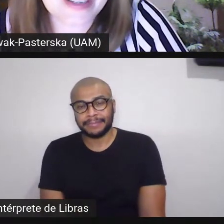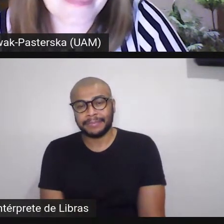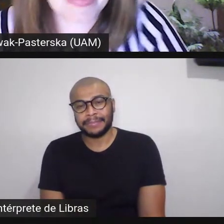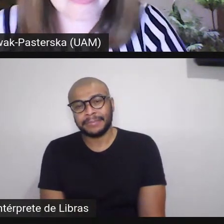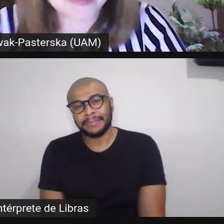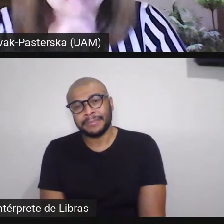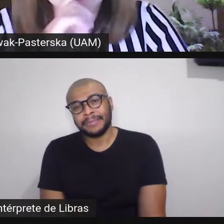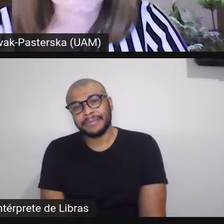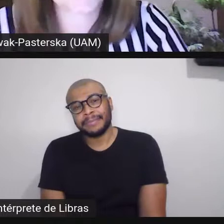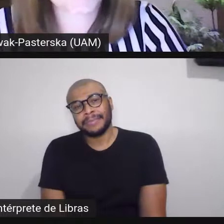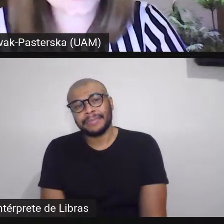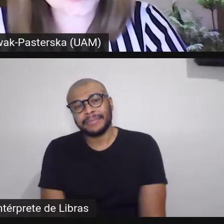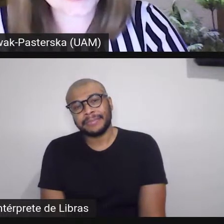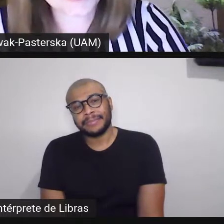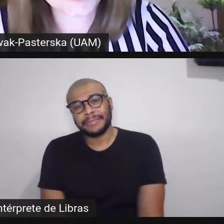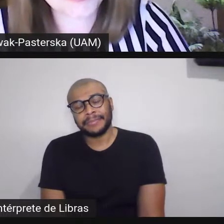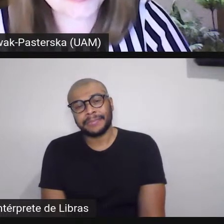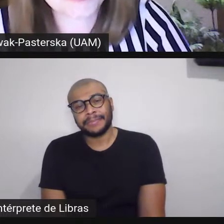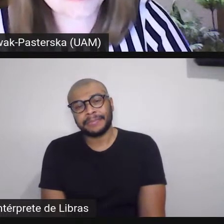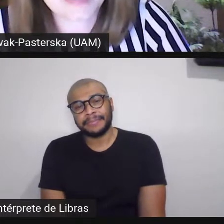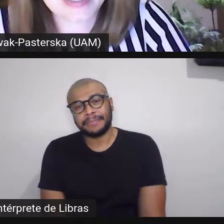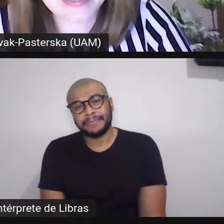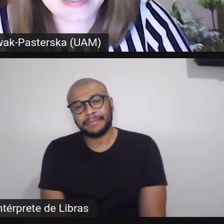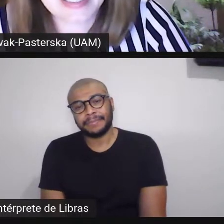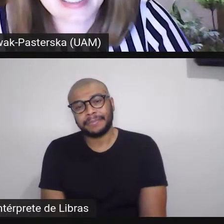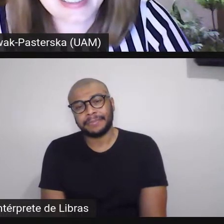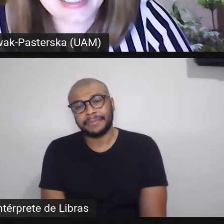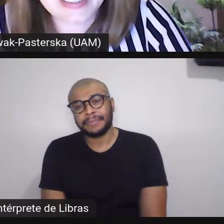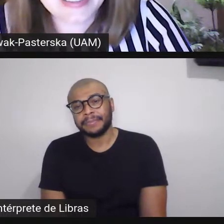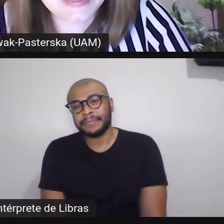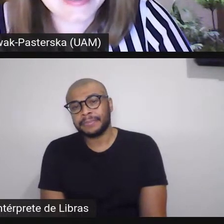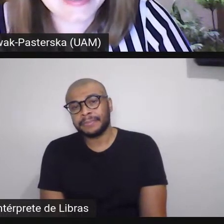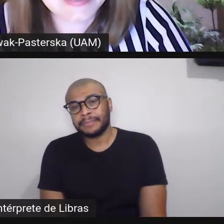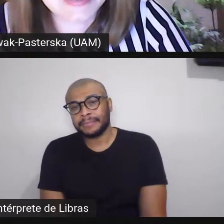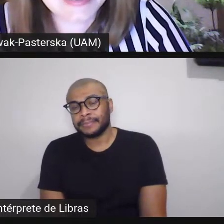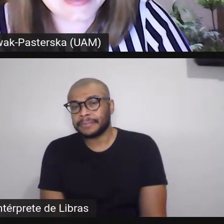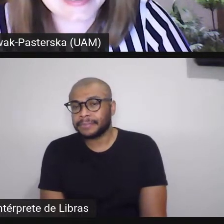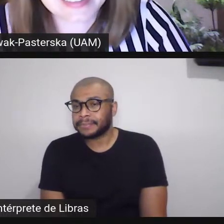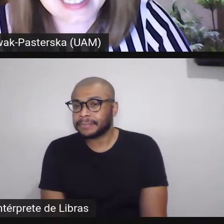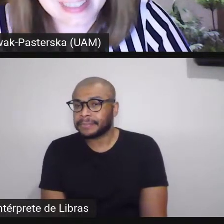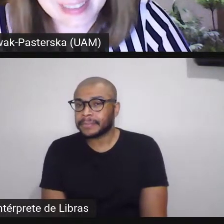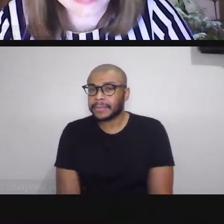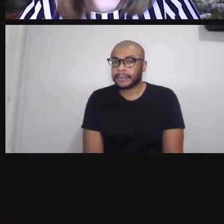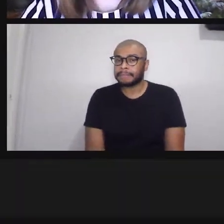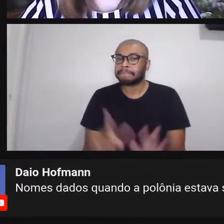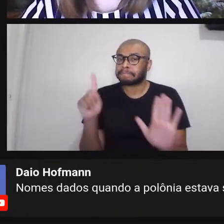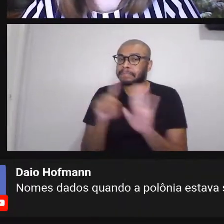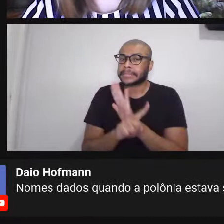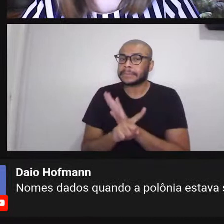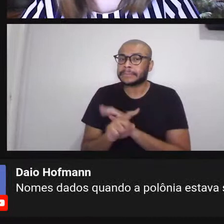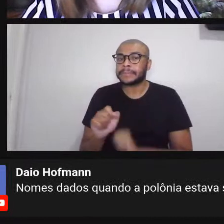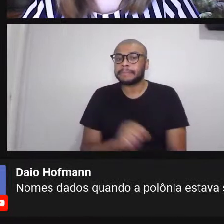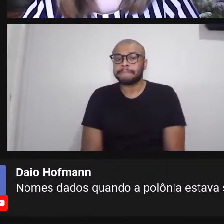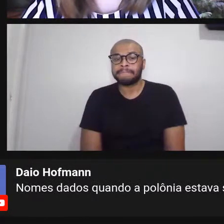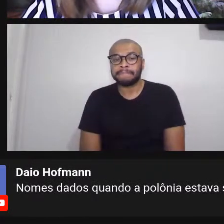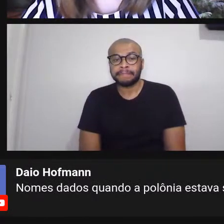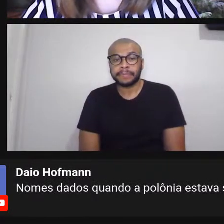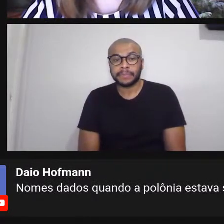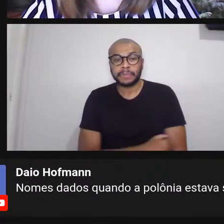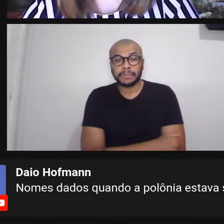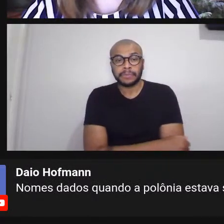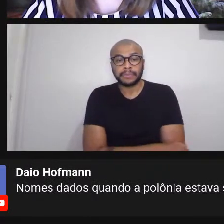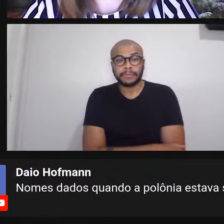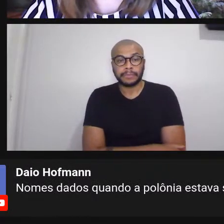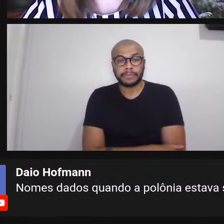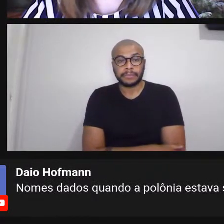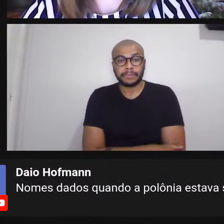jeszcze parę pytań ostatnich. Państwa algumas últimas. Widziałam, że tu jeszcze przychodzą.